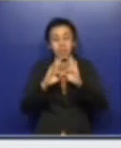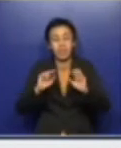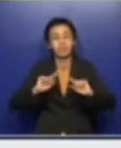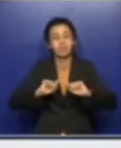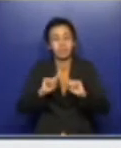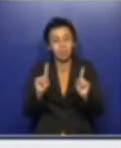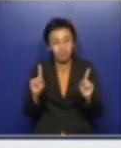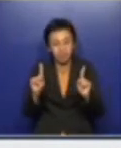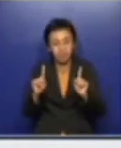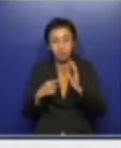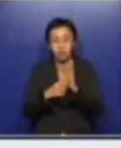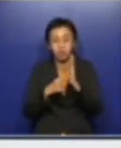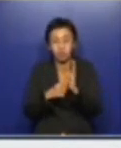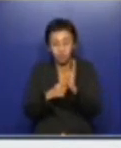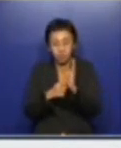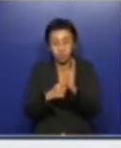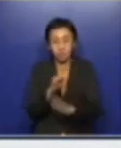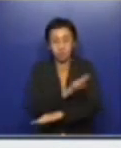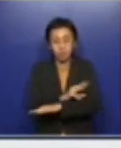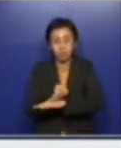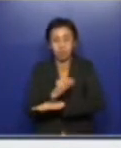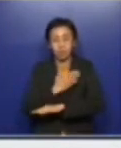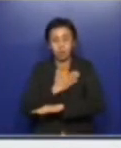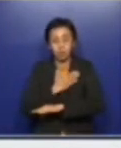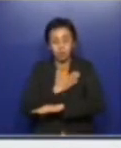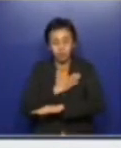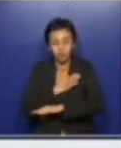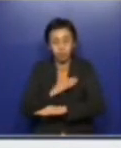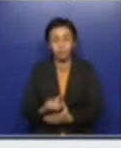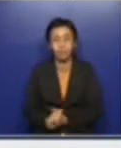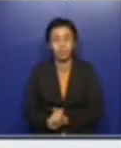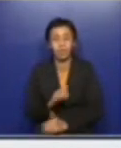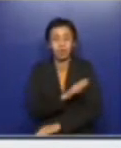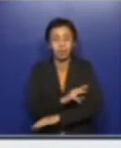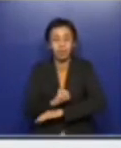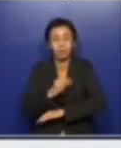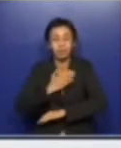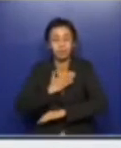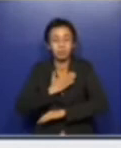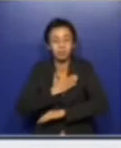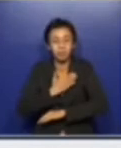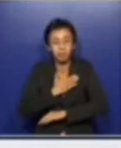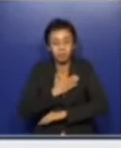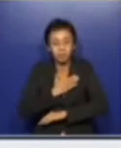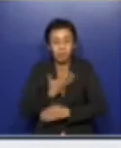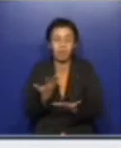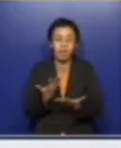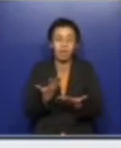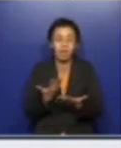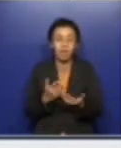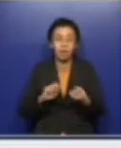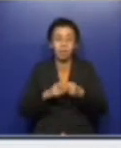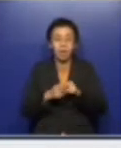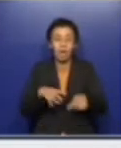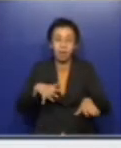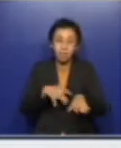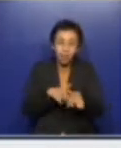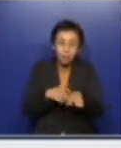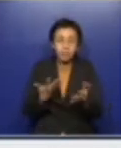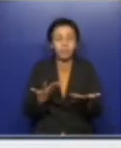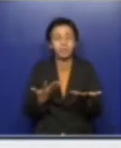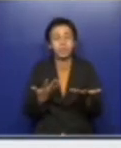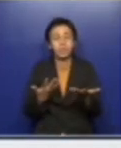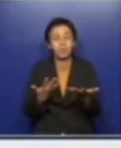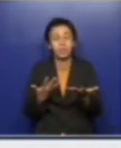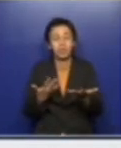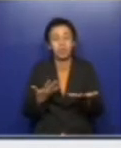นะครับเช่นจังหวัดมหาสารคามของผมเนี่ยเป็นยามรักษาเนี่ยอาจจะมีประเด็นเรื่องของอุบัติเหตุมอเตอร์ไซค์เป็นเรื่องการตั้งครรภ์